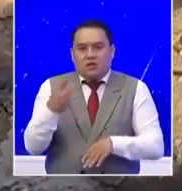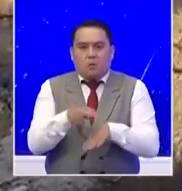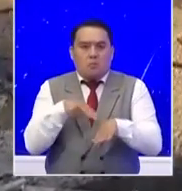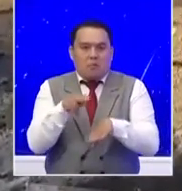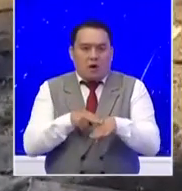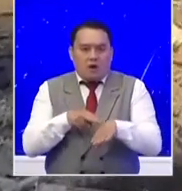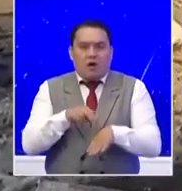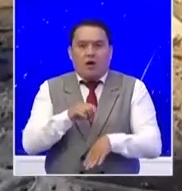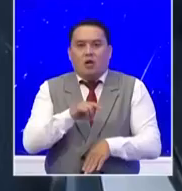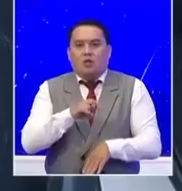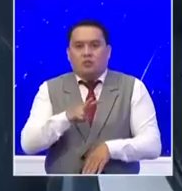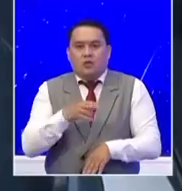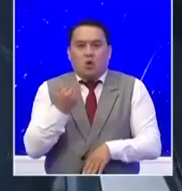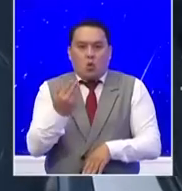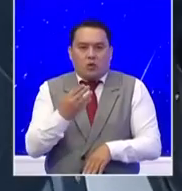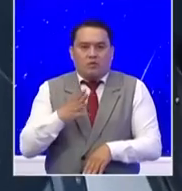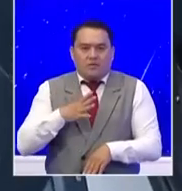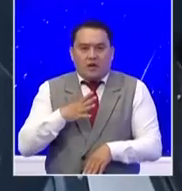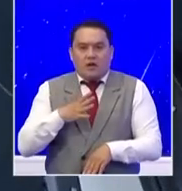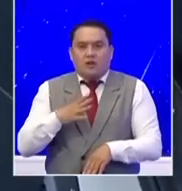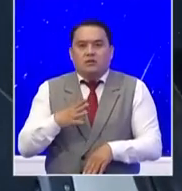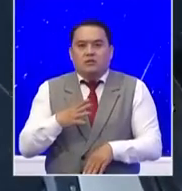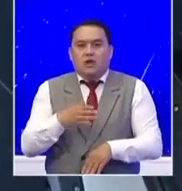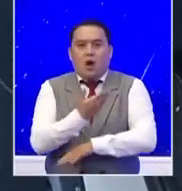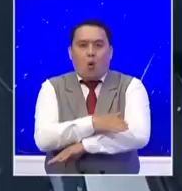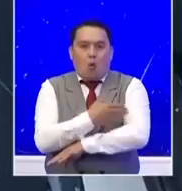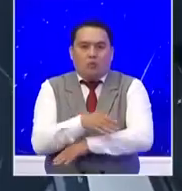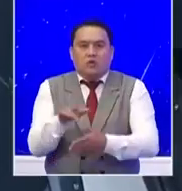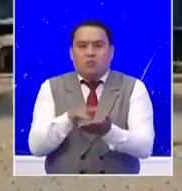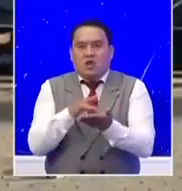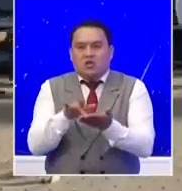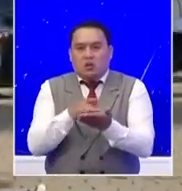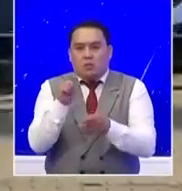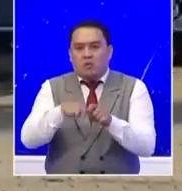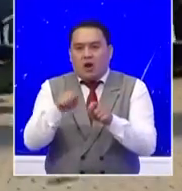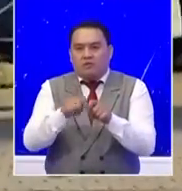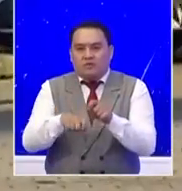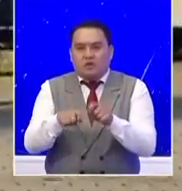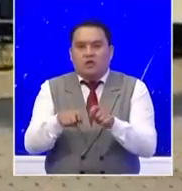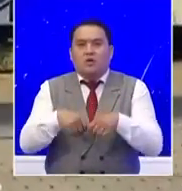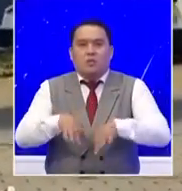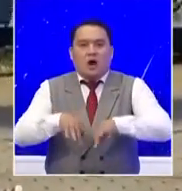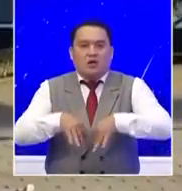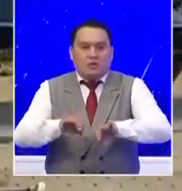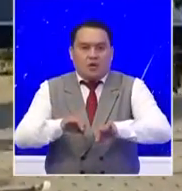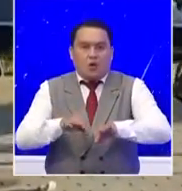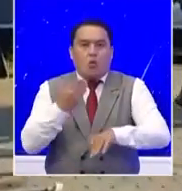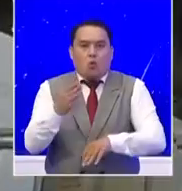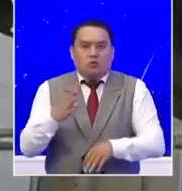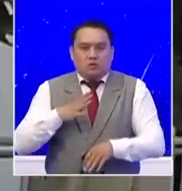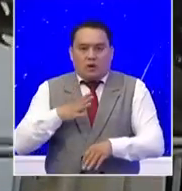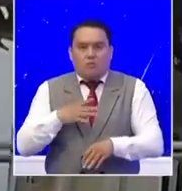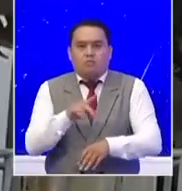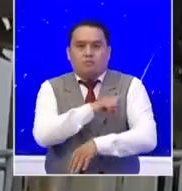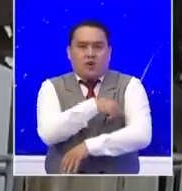старший лейтенант Ирбулан Сейдазам, в момент наезда стоял на улице с планшетом, проверял проезжающий транспорт по базе. Он находится